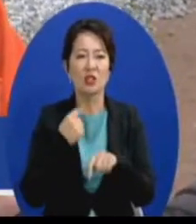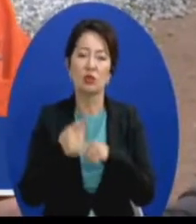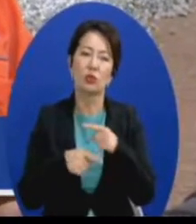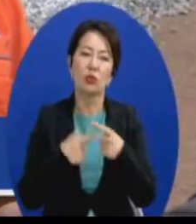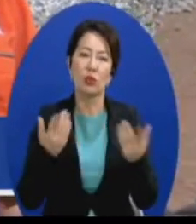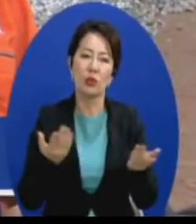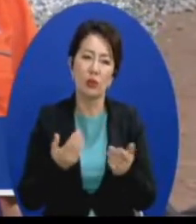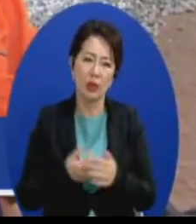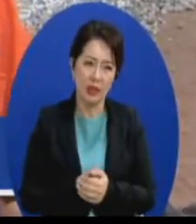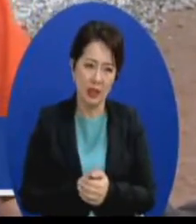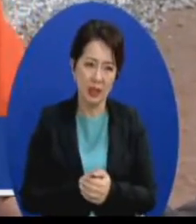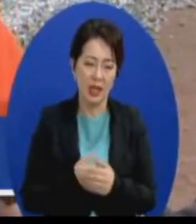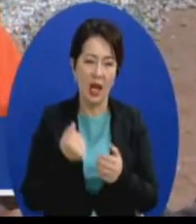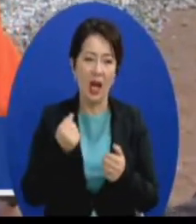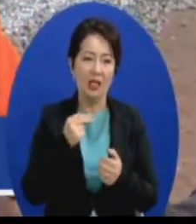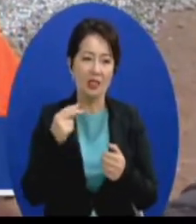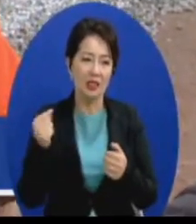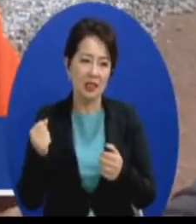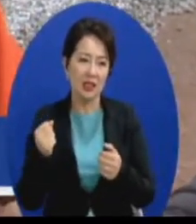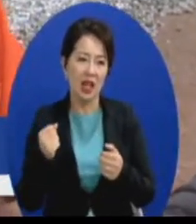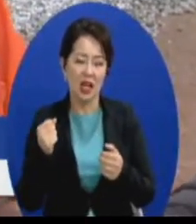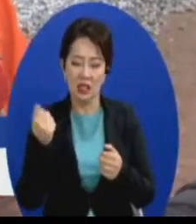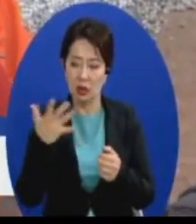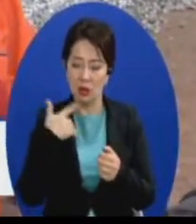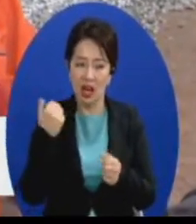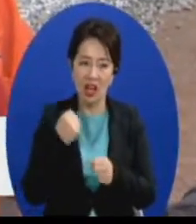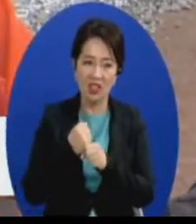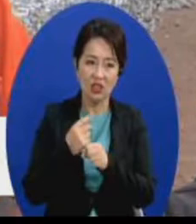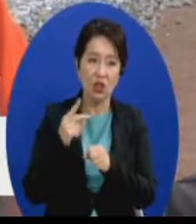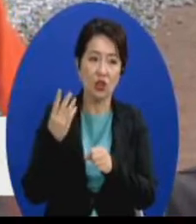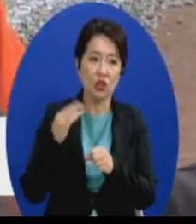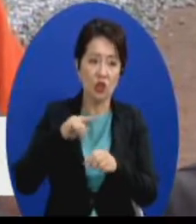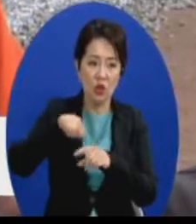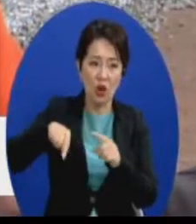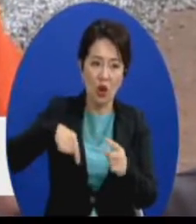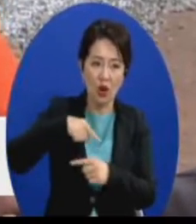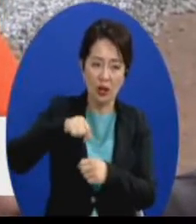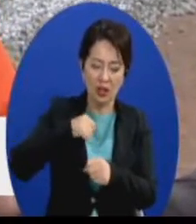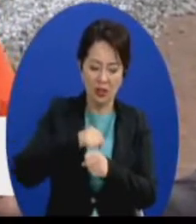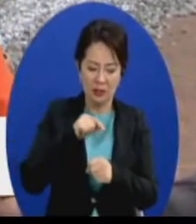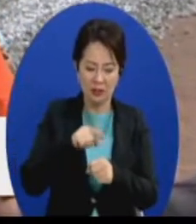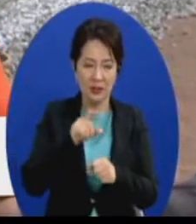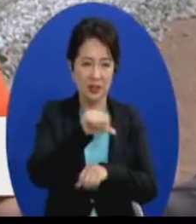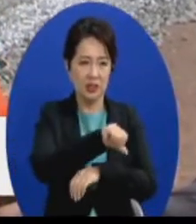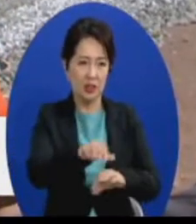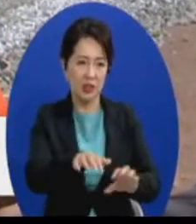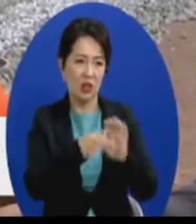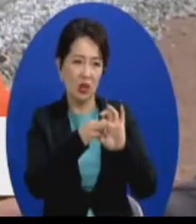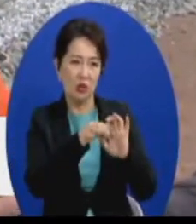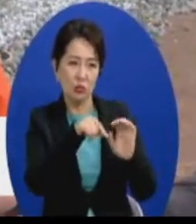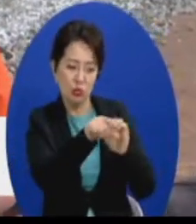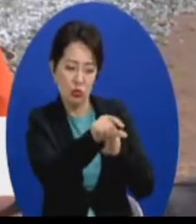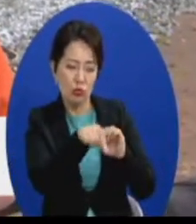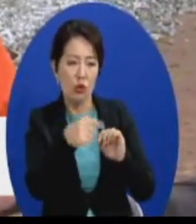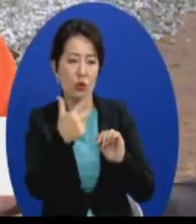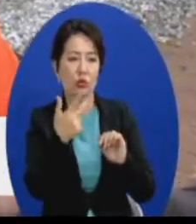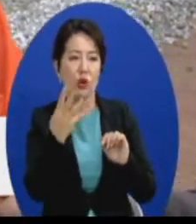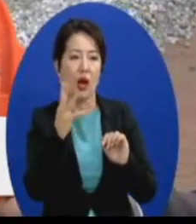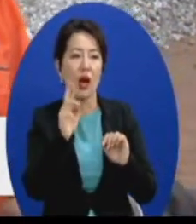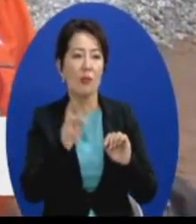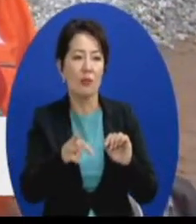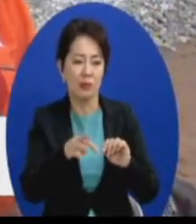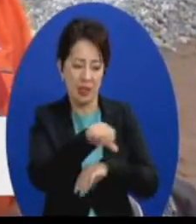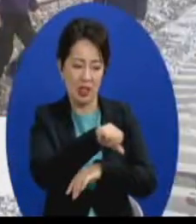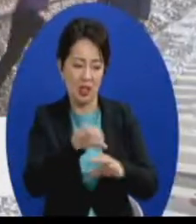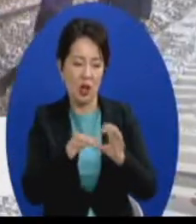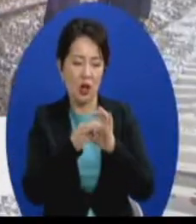бол ачлтын тойр Эрдэс тавлахын ачлтын тойргийн ажил эхэлж гисэн явж байна. Хилийн холболтын 34 км-ийн ажил эхлээд хилийн